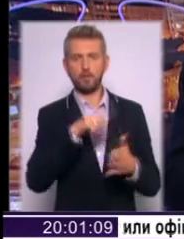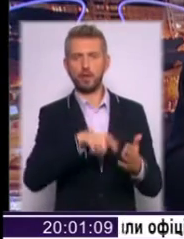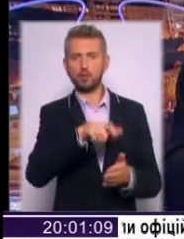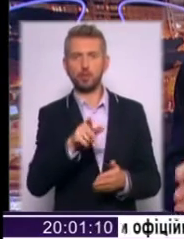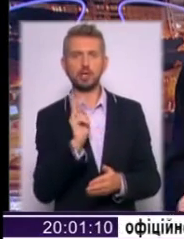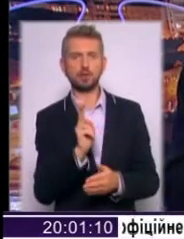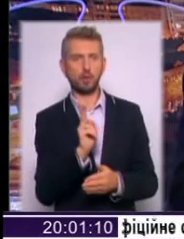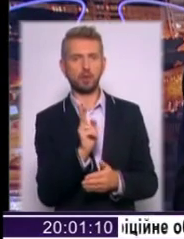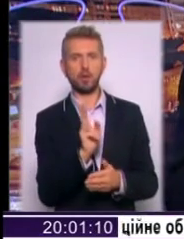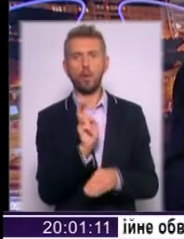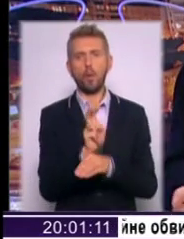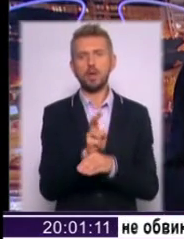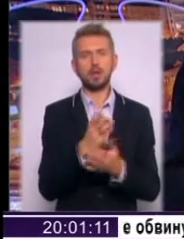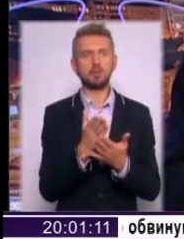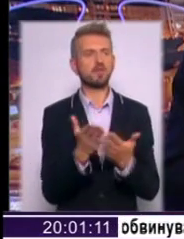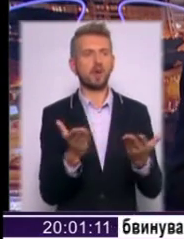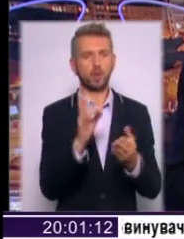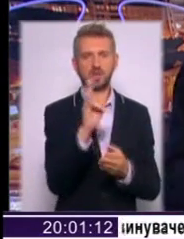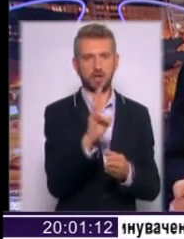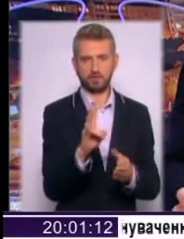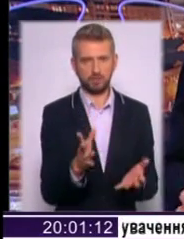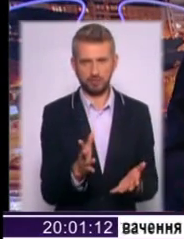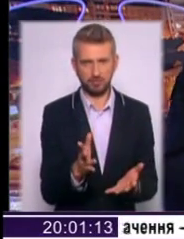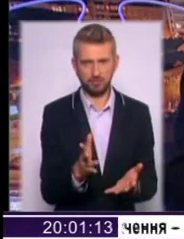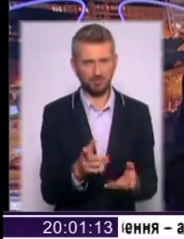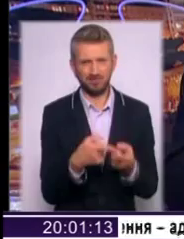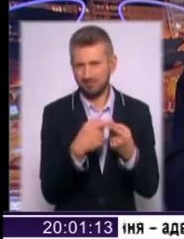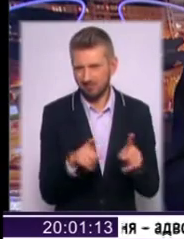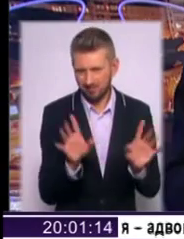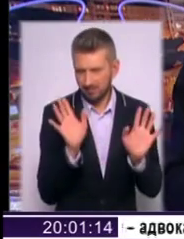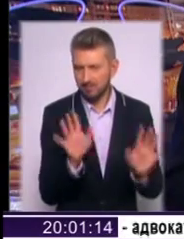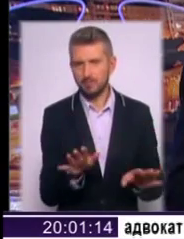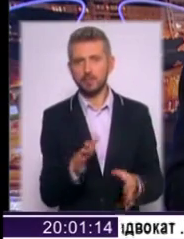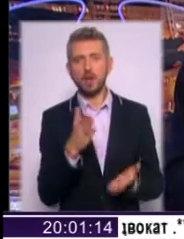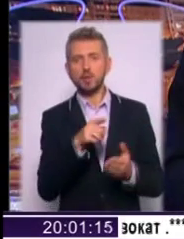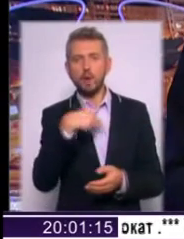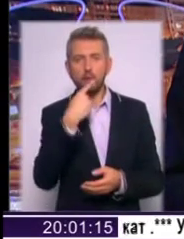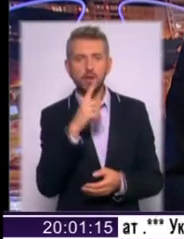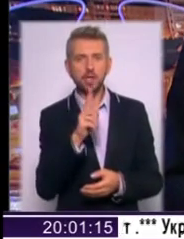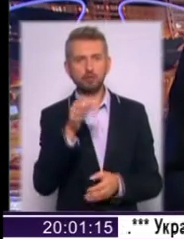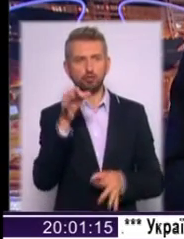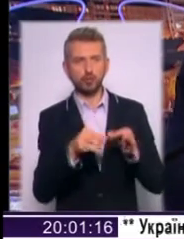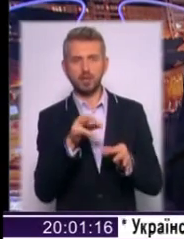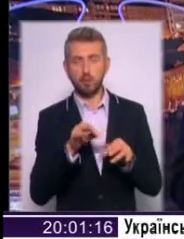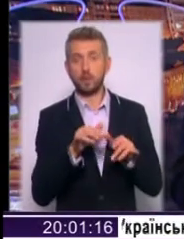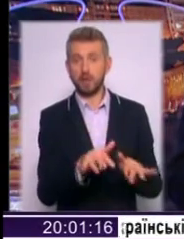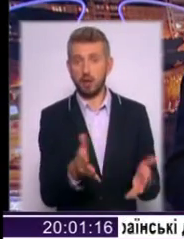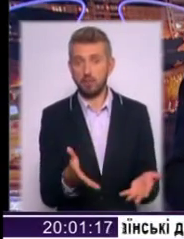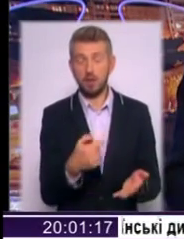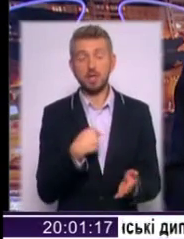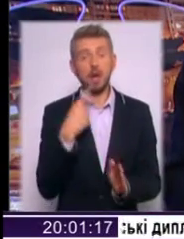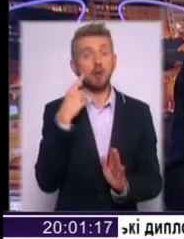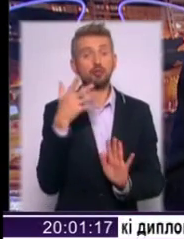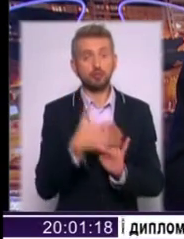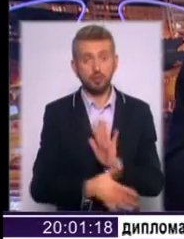ходять, наприклад, в ту чи іншу церкву. Не про це ми говоримо. І то, що, якщо ви кажете, що судити по ділам, я розумію,